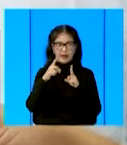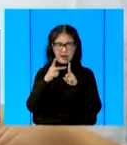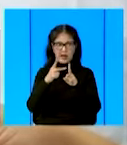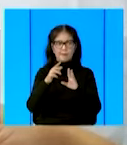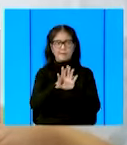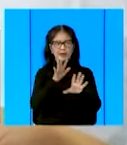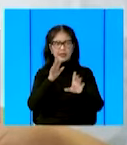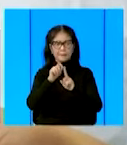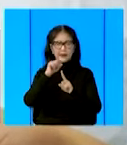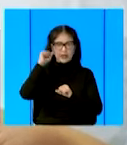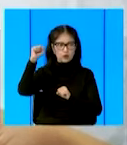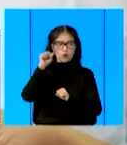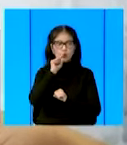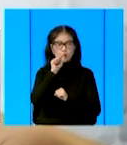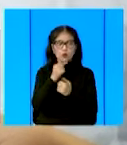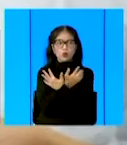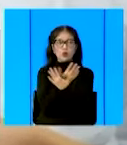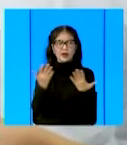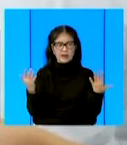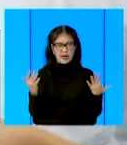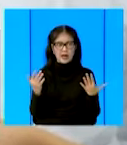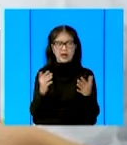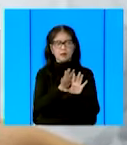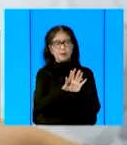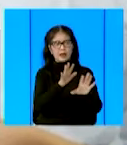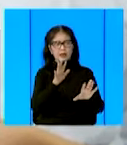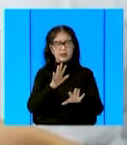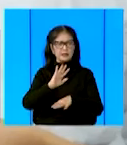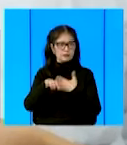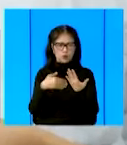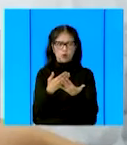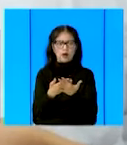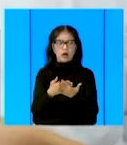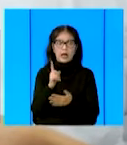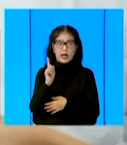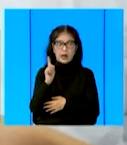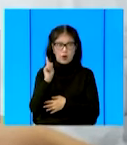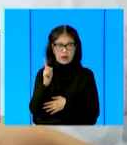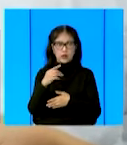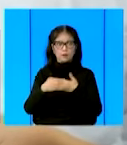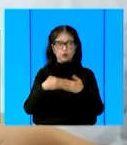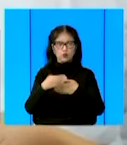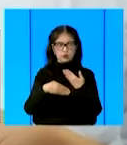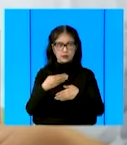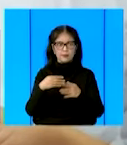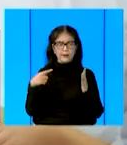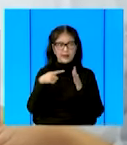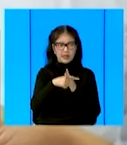ini menghimbau kepada partai politik dan juga kepada masyarakat apabila dalam proses pemilihan